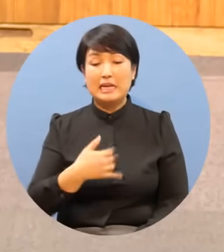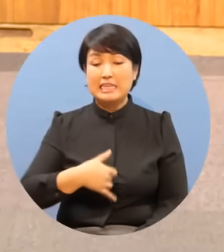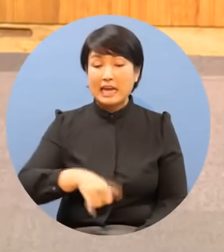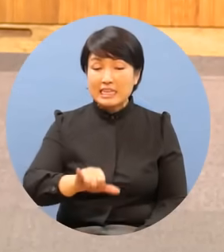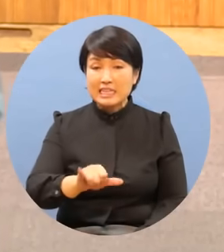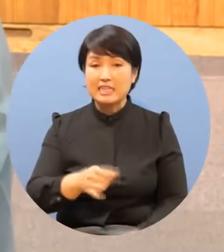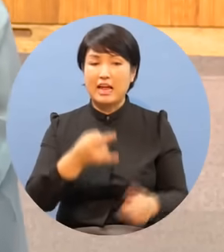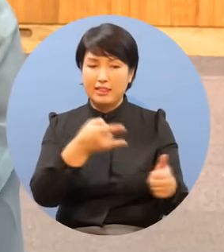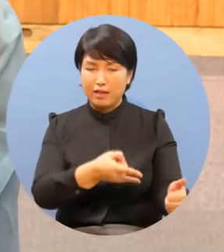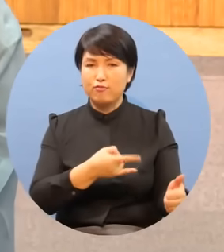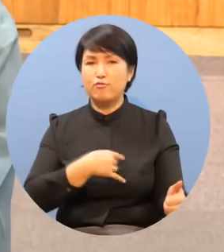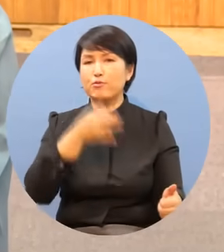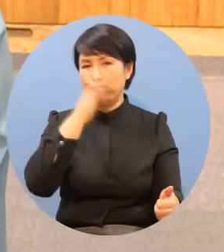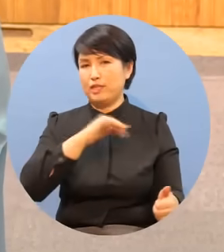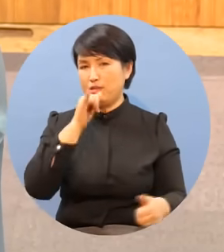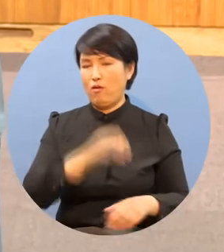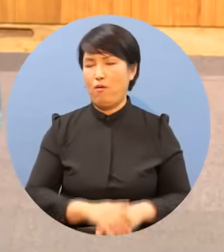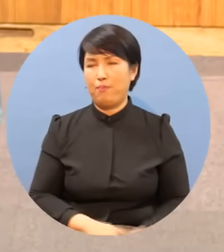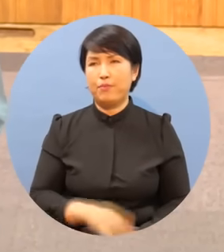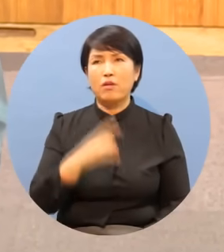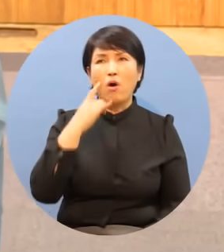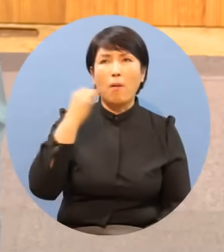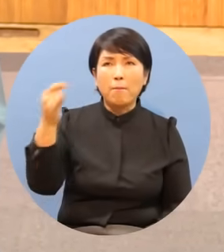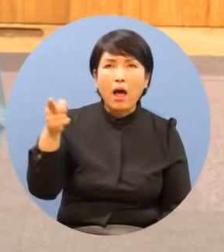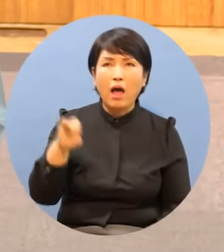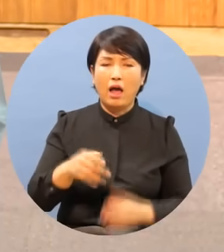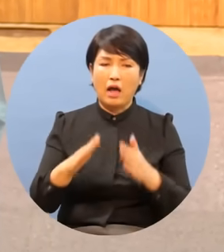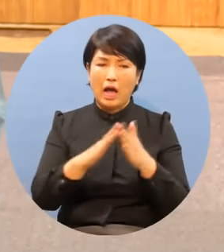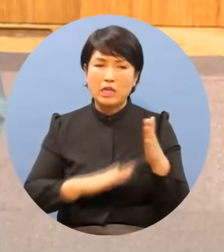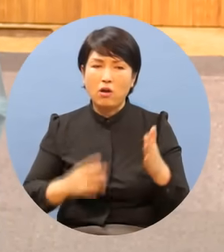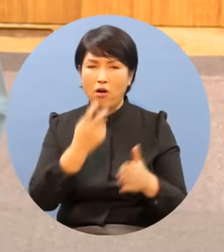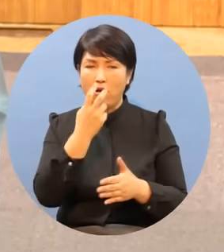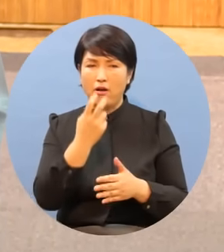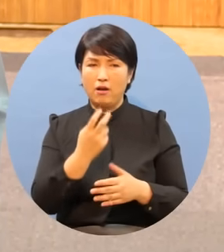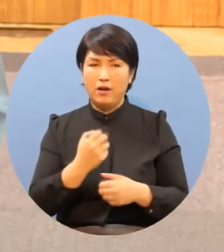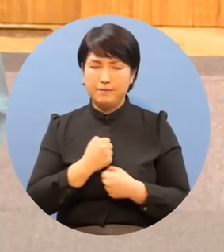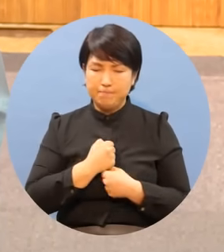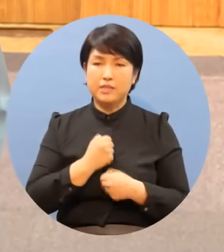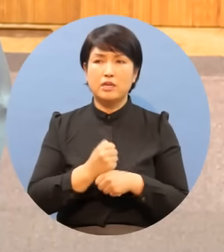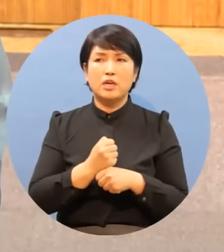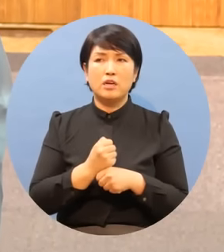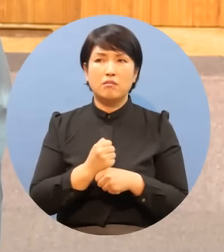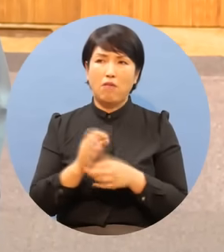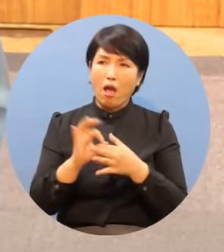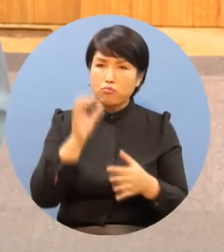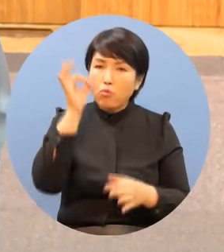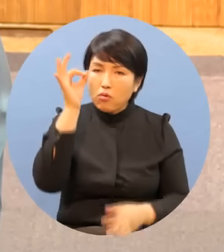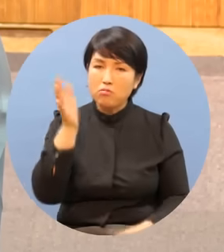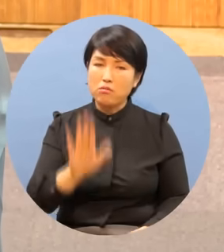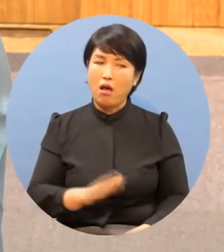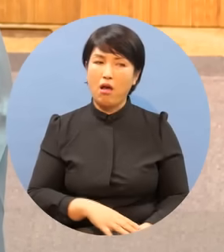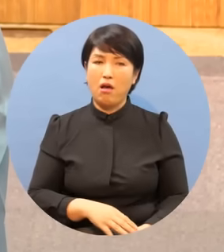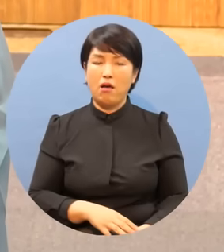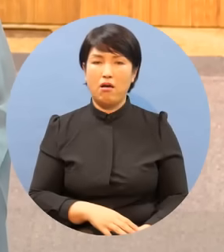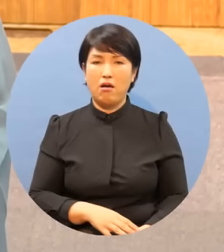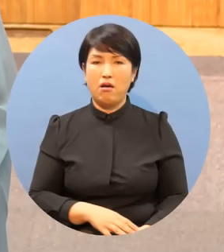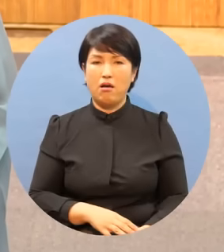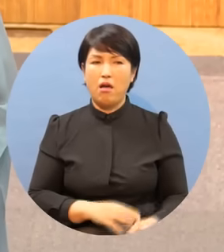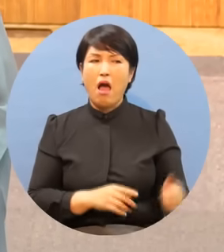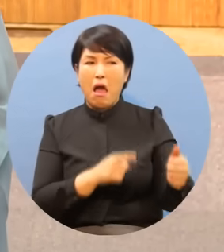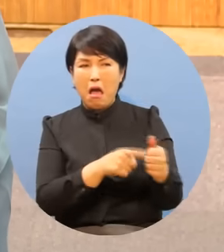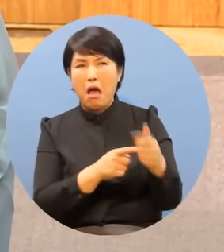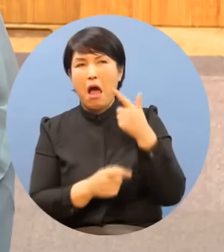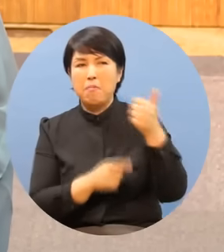그리고 자식들한테도 유리해요. 엄마는 가정을 지키려고 했는데 아빠는 가정을 지키려고 했는데